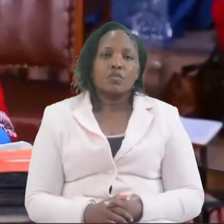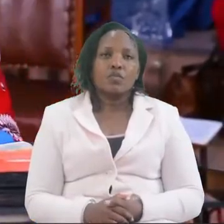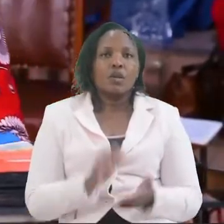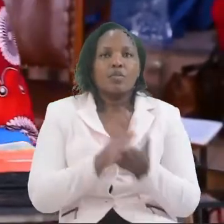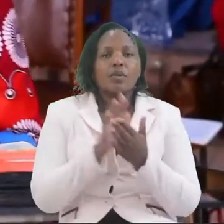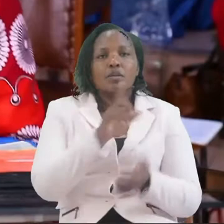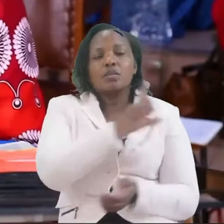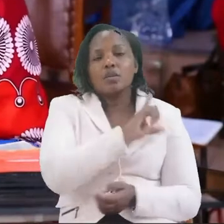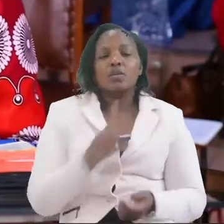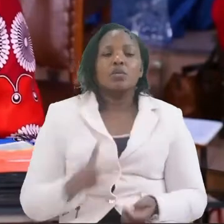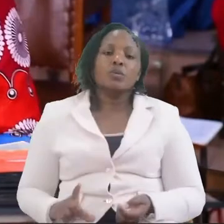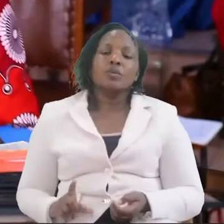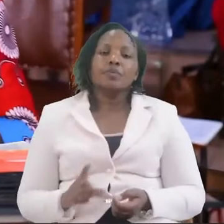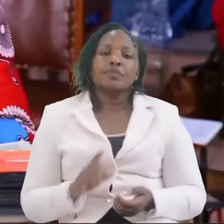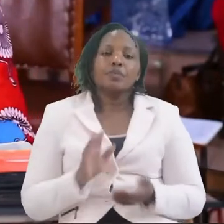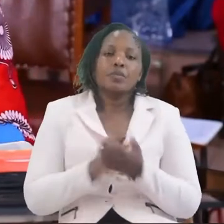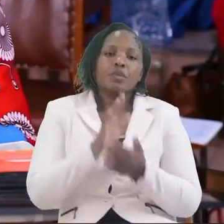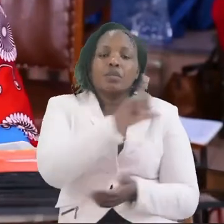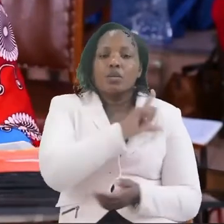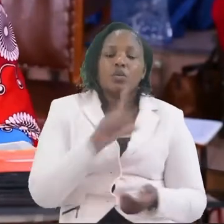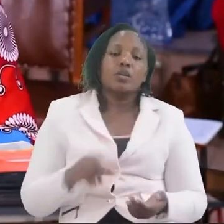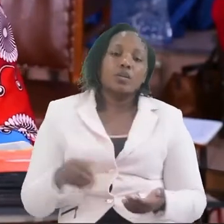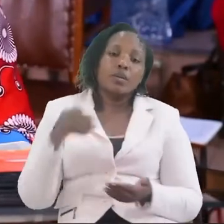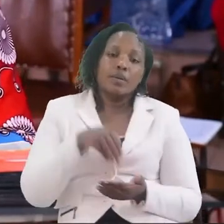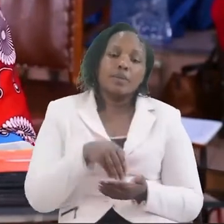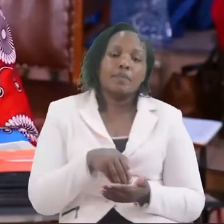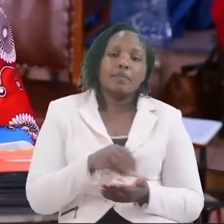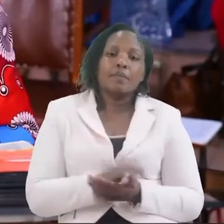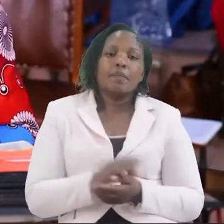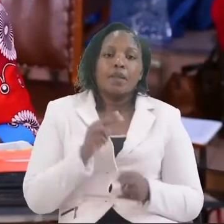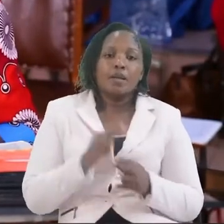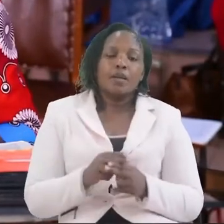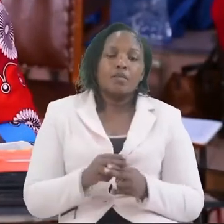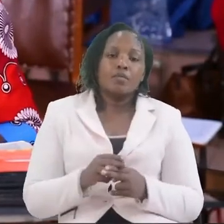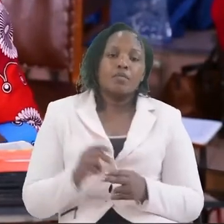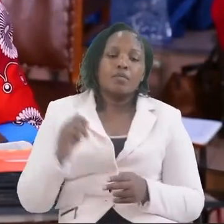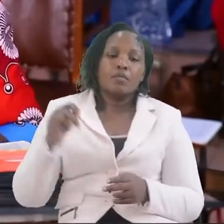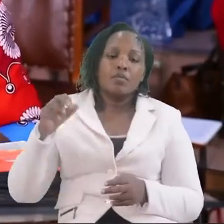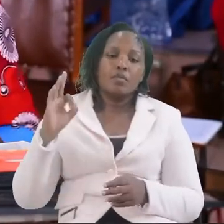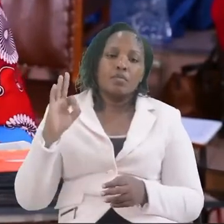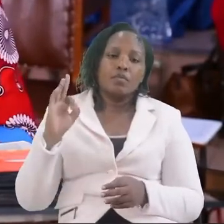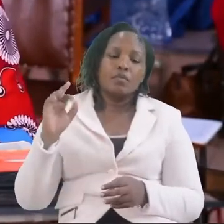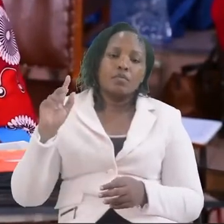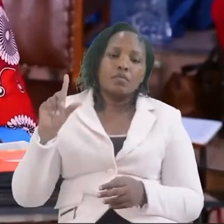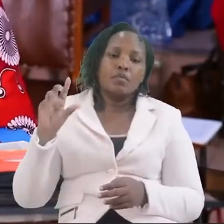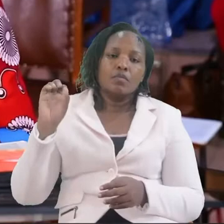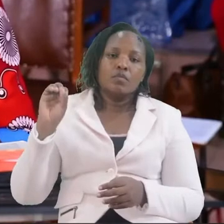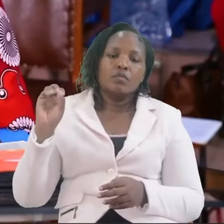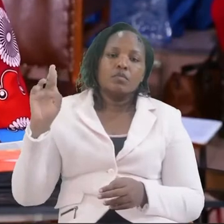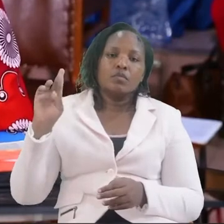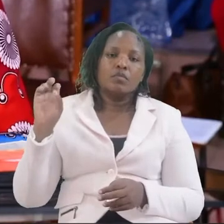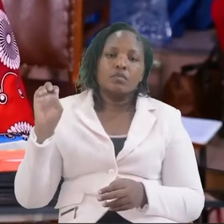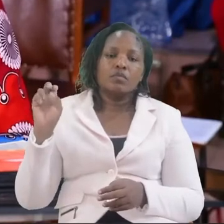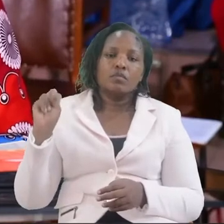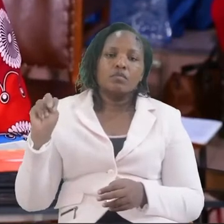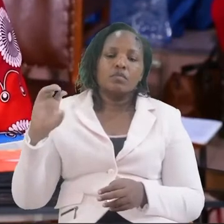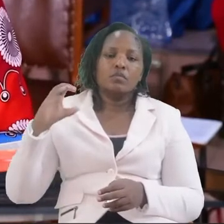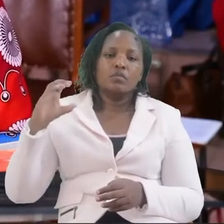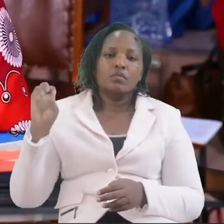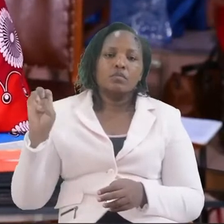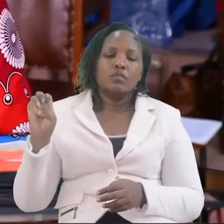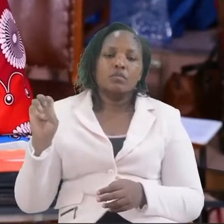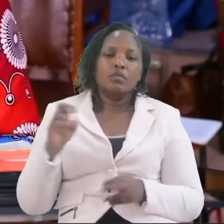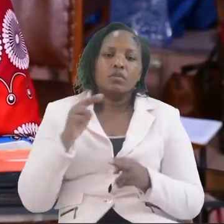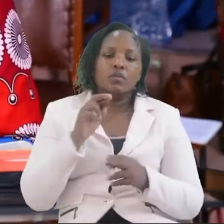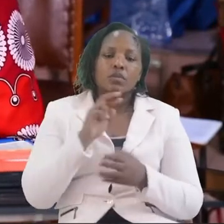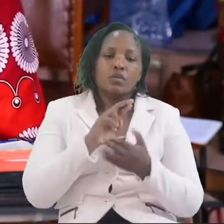Bwana asifiwe. Bwana asifiwe. Naitwa Florence Kariuki. Asubuhi njema, nimeokoka. Yesu ni Bwana.